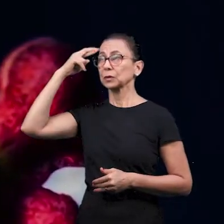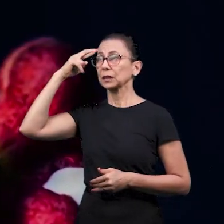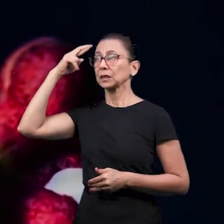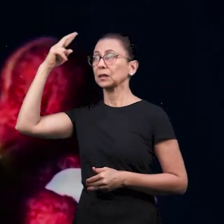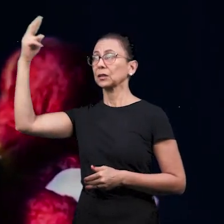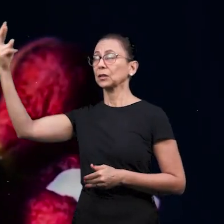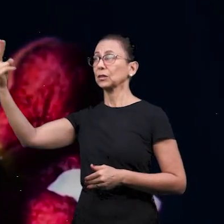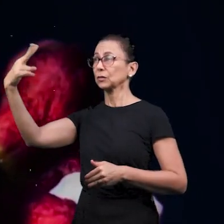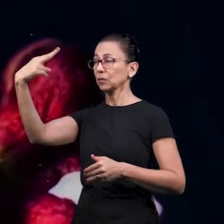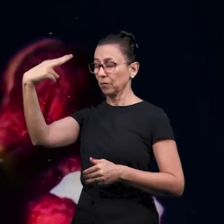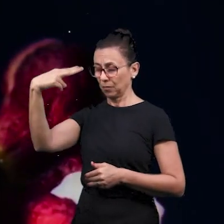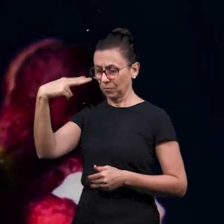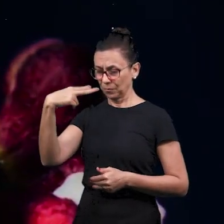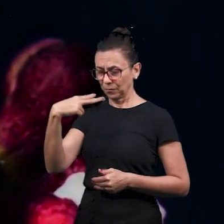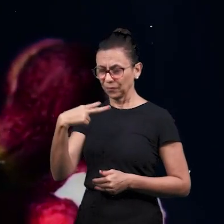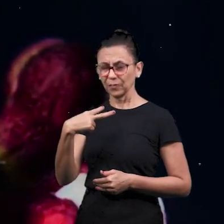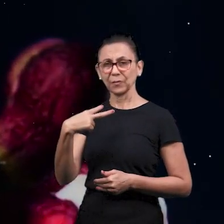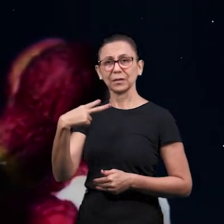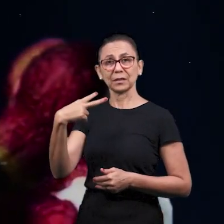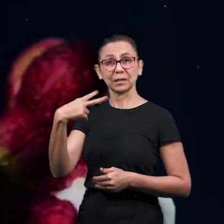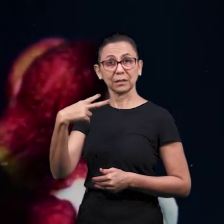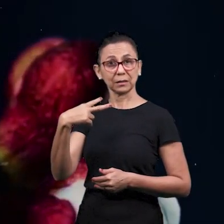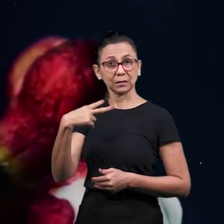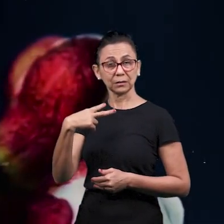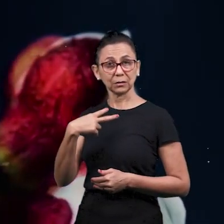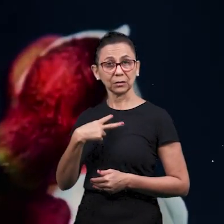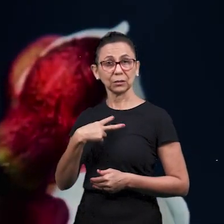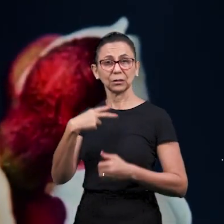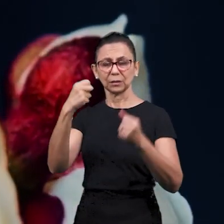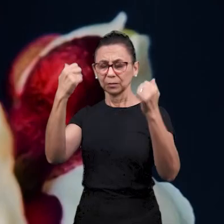Оживи нас, о Господь.